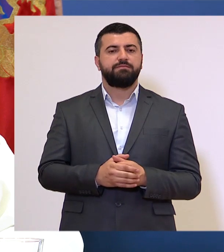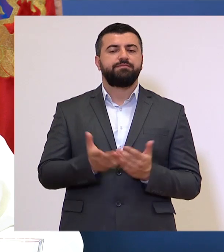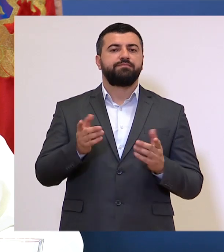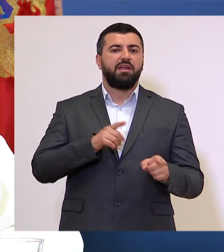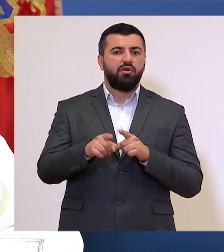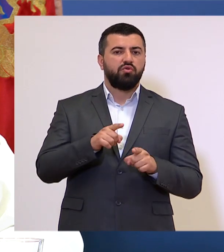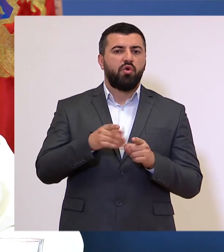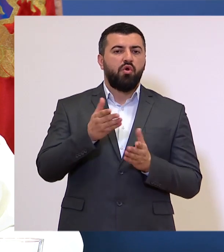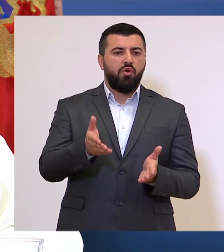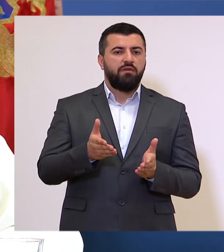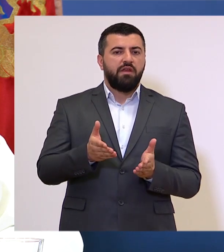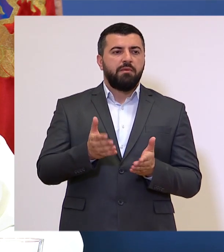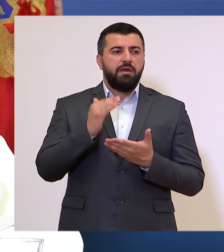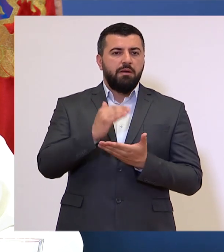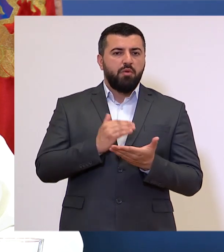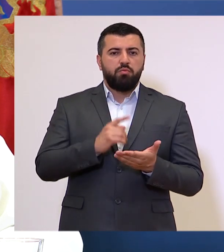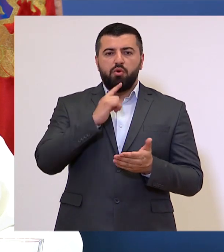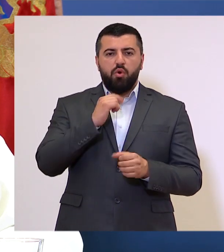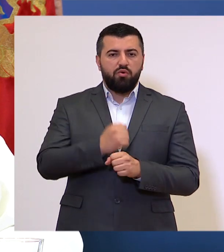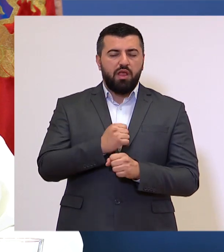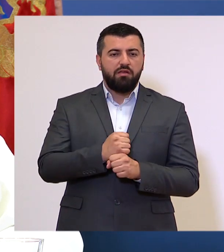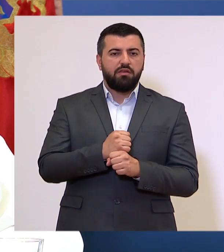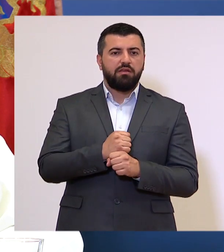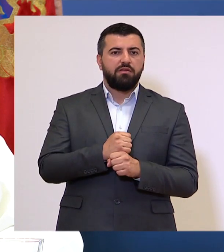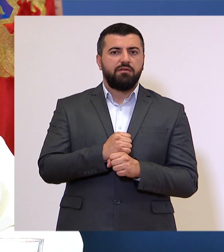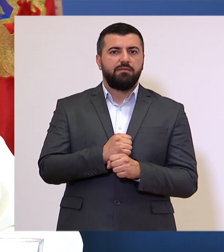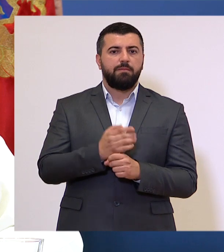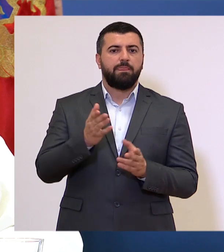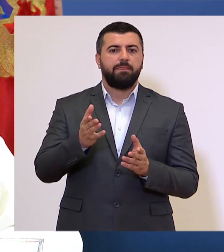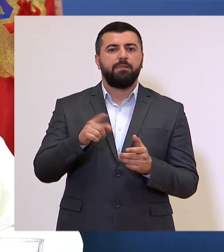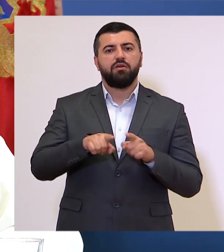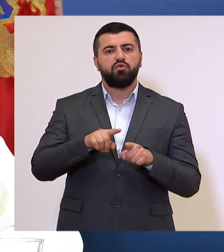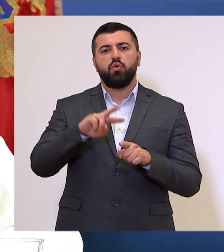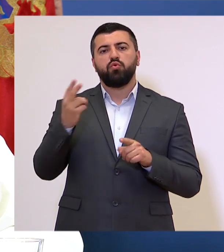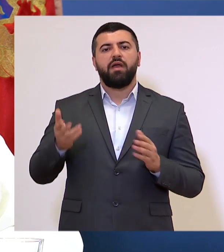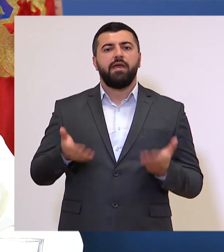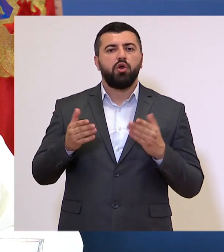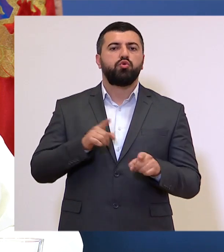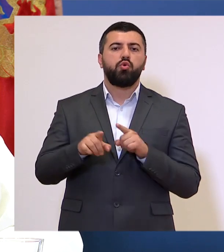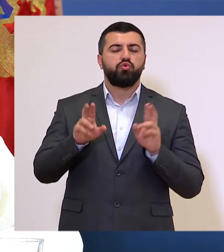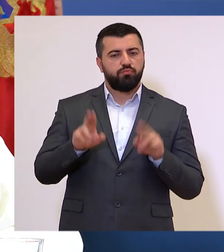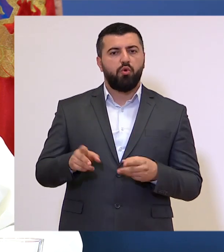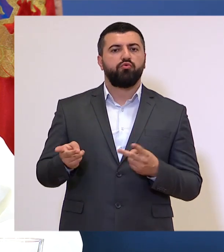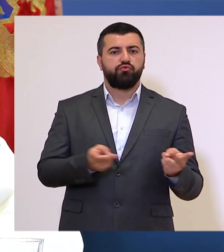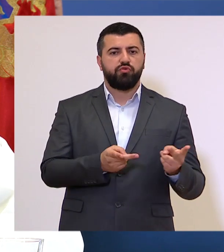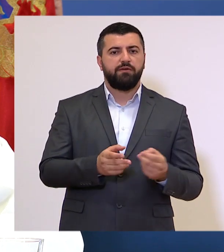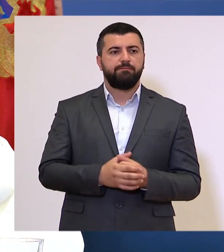Paralelno sa ovim programom koji ćemo realizovati, nezavisno od toga, idu svi hitni maligni bolesnici kao i do